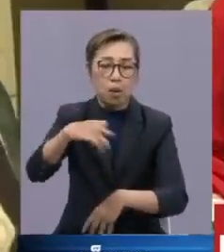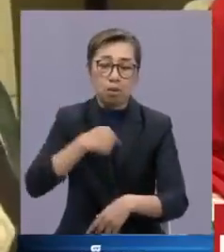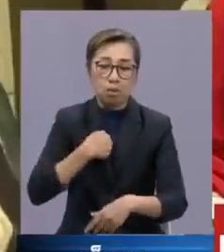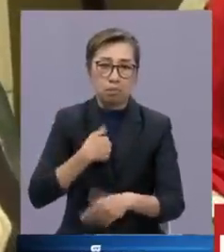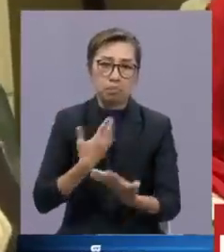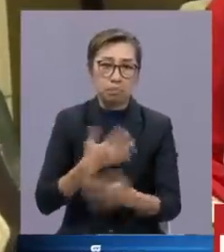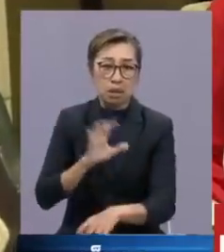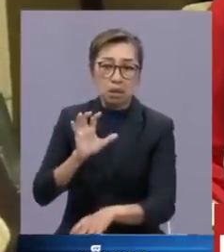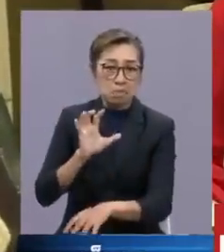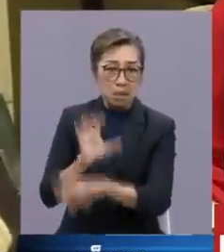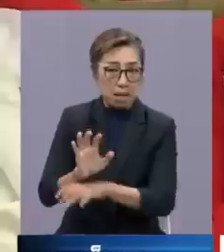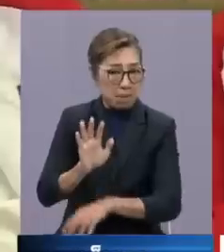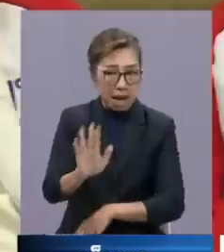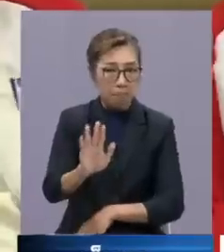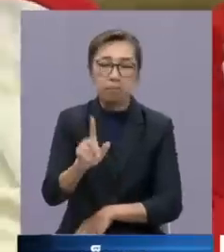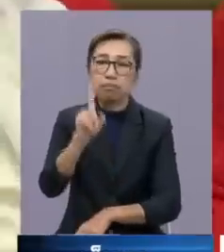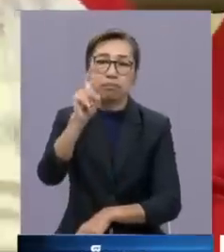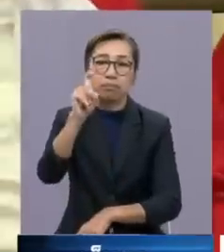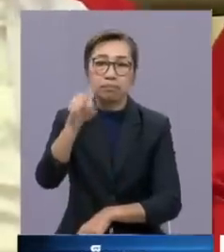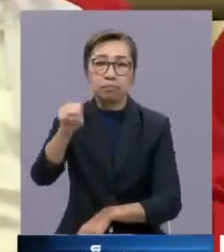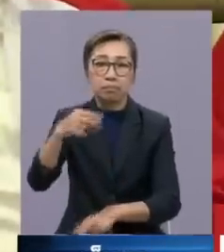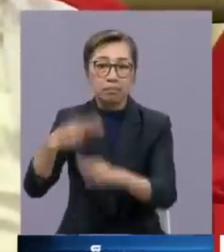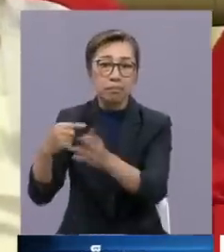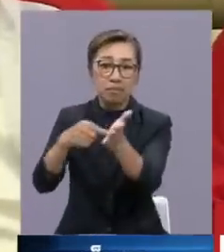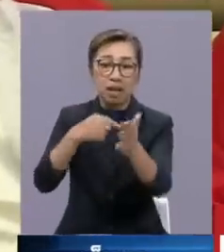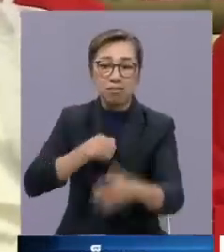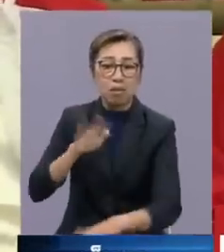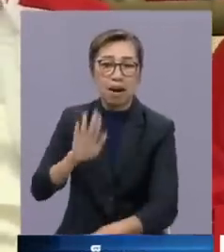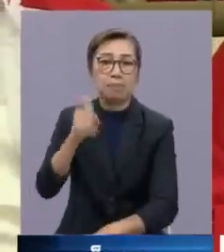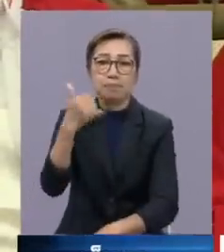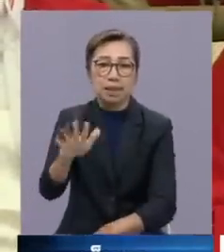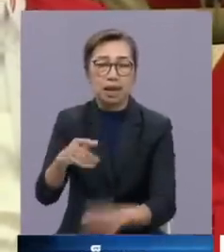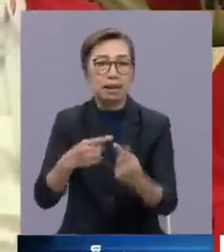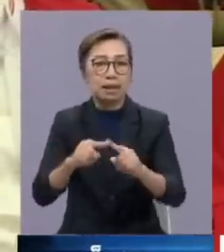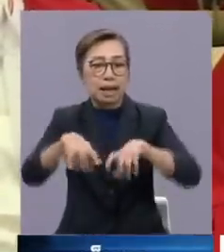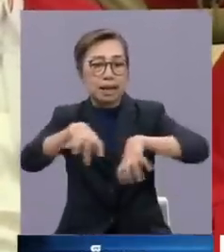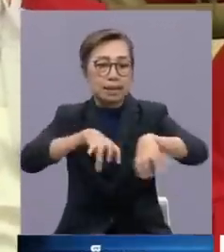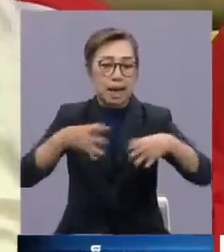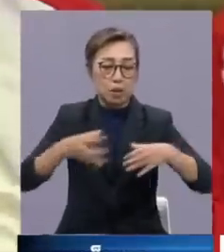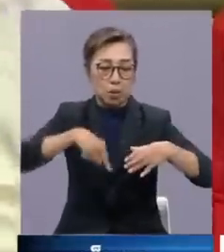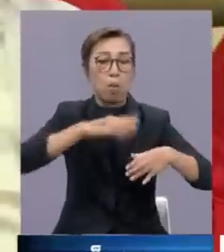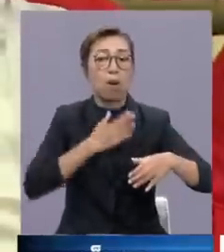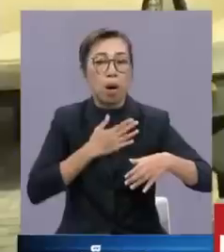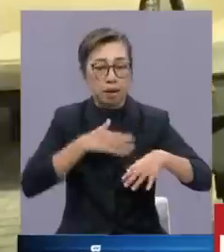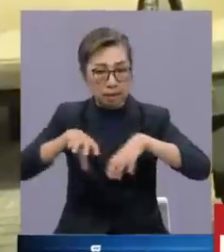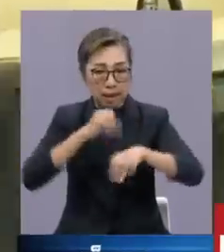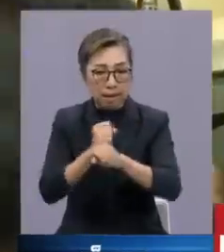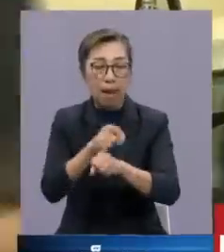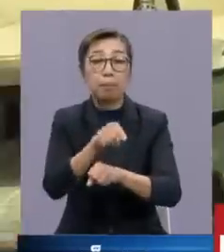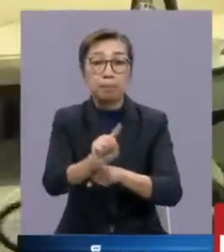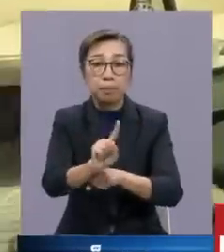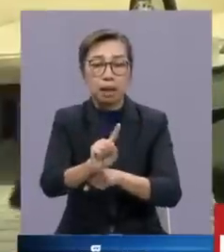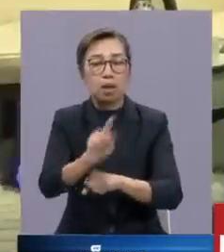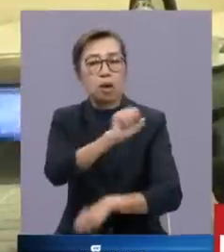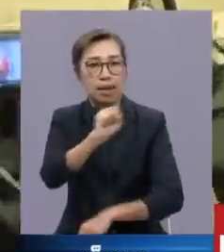ามารถที่จะห้ามพรรคอื่นเสนอชื่อไม่ได้นะคะแต่ว่าการบริหารจัดการของเราเองก็จะต้องเป็นไปตามมติพรรคค่ะ